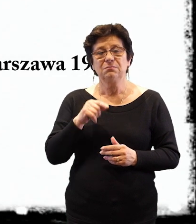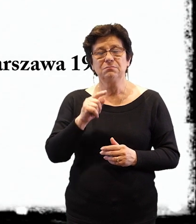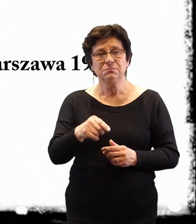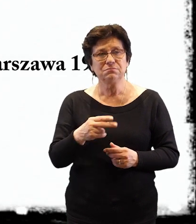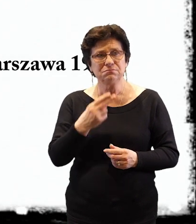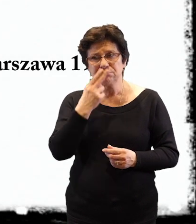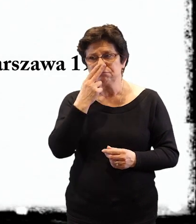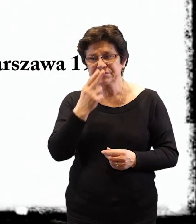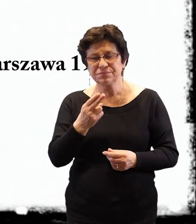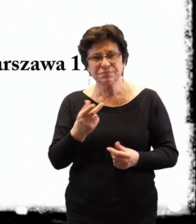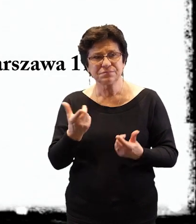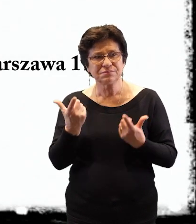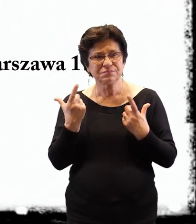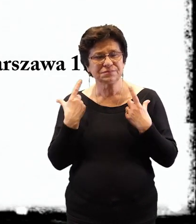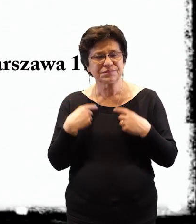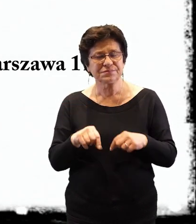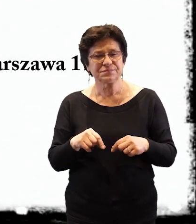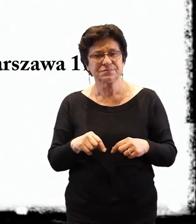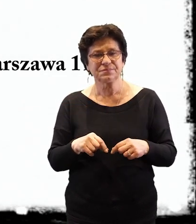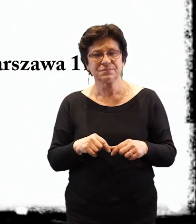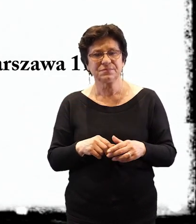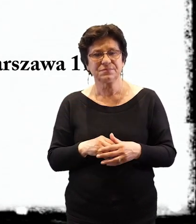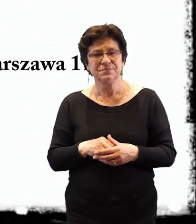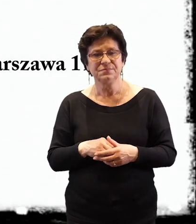pojawiły się te